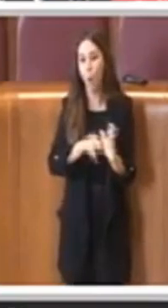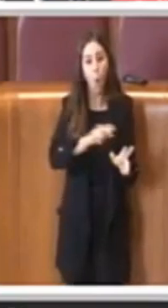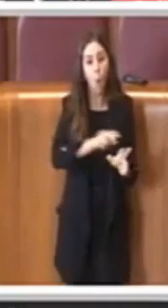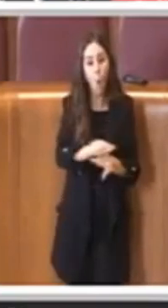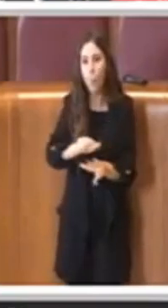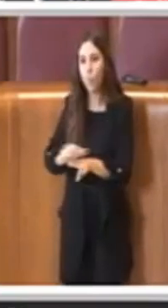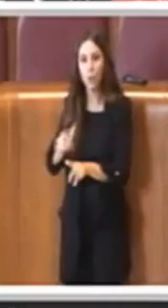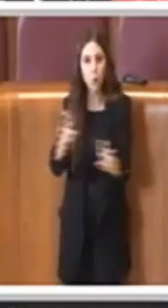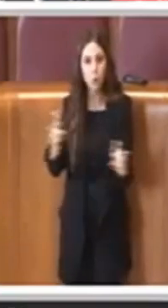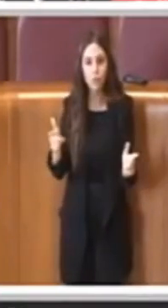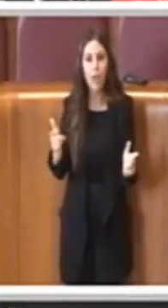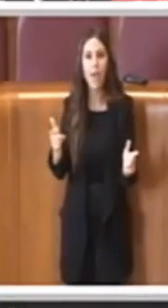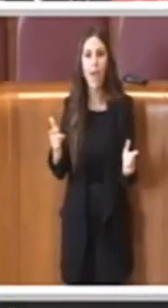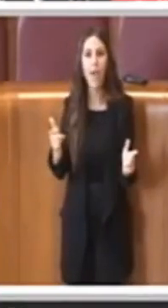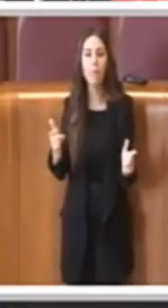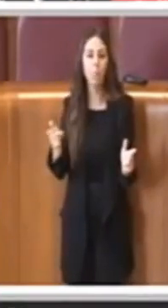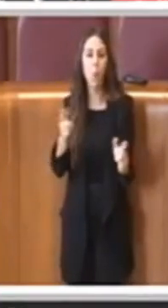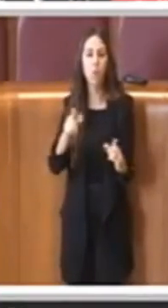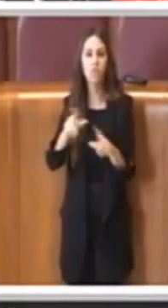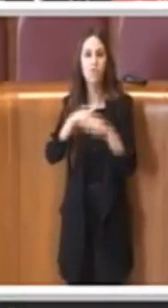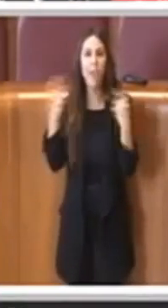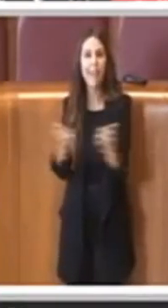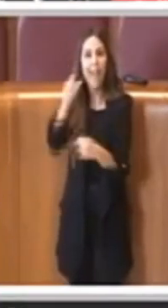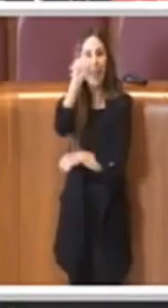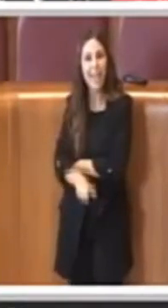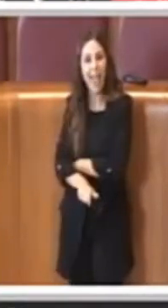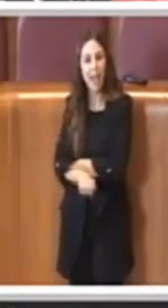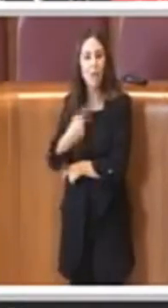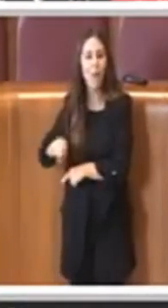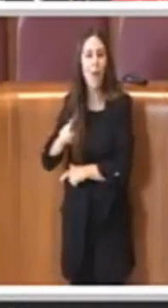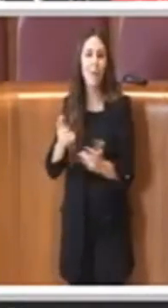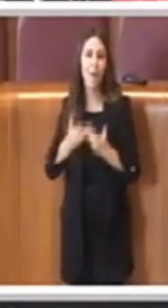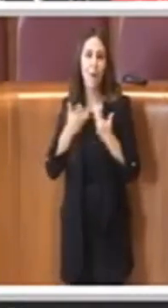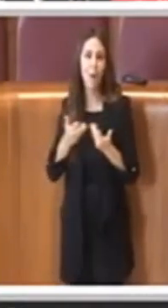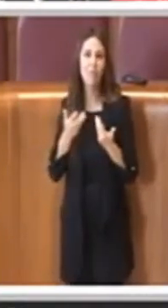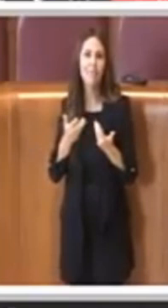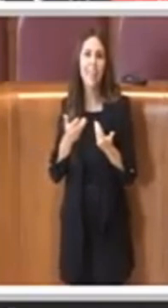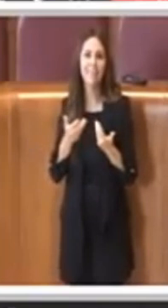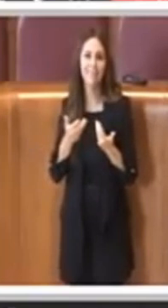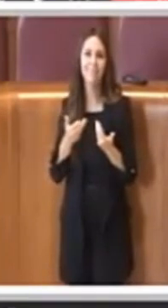comune, in Italia. Quindi siamo molto contenti